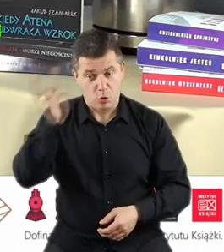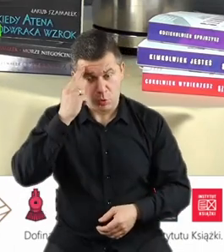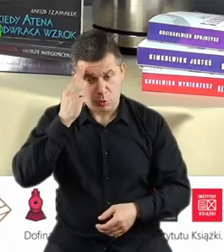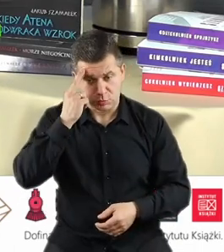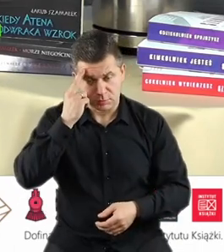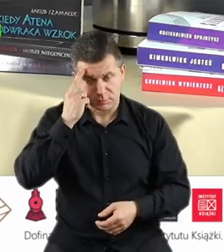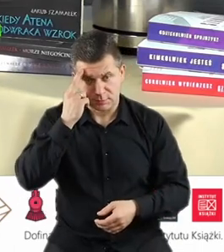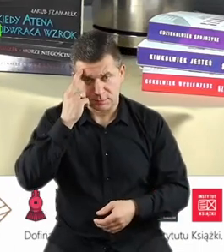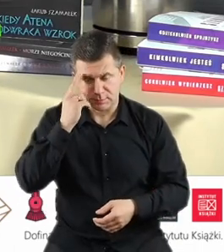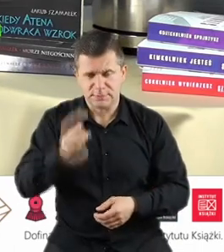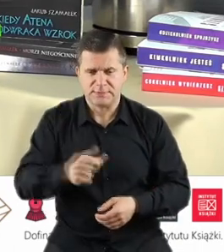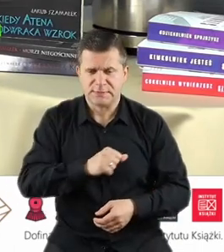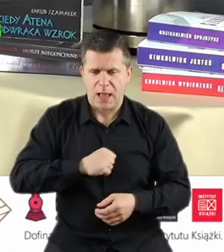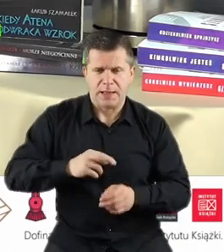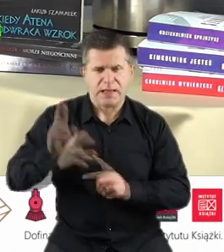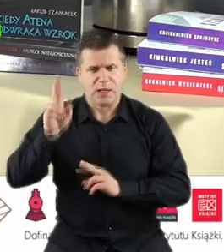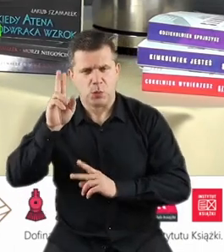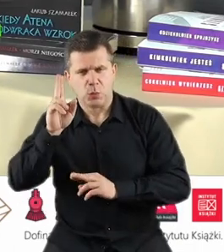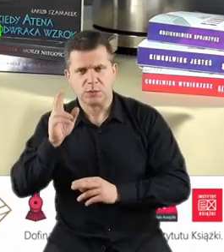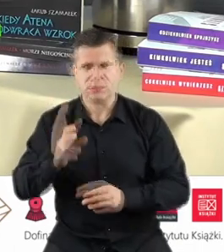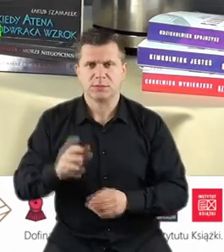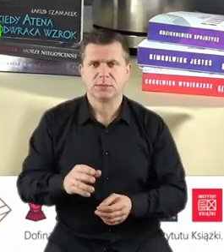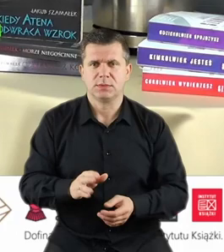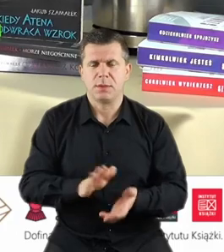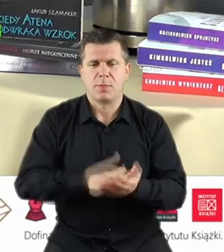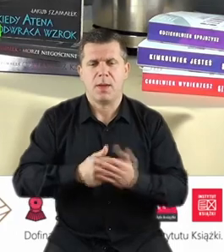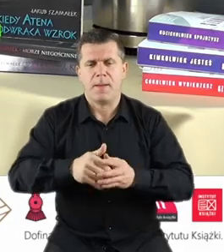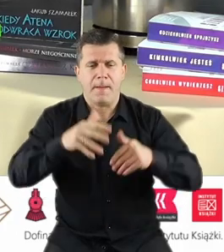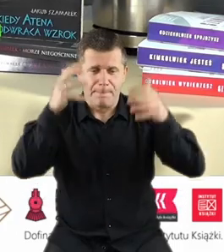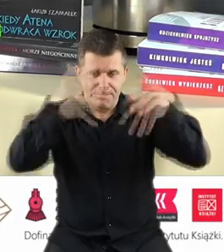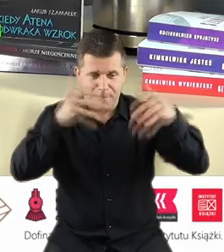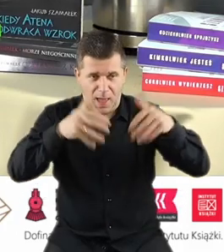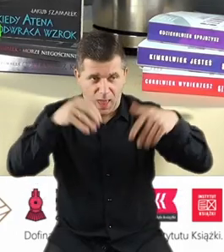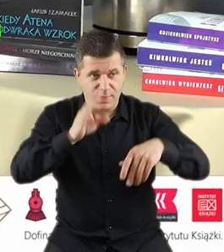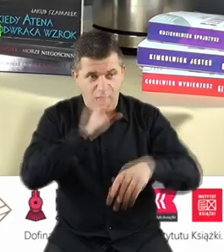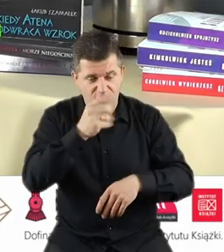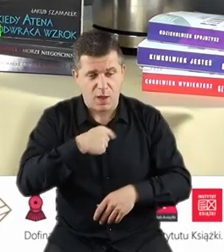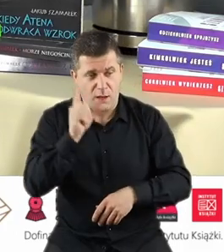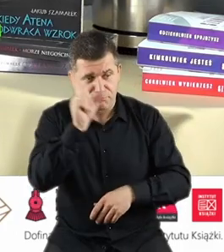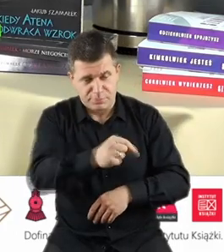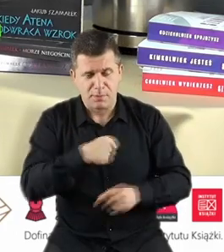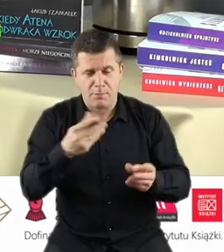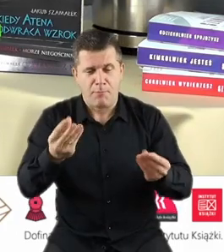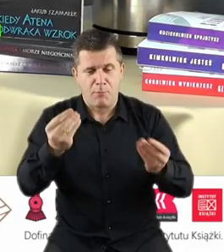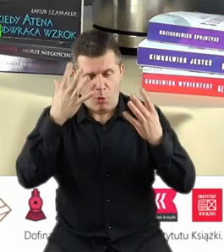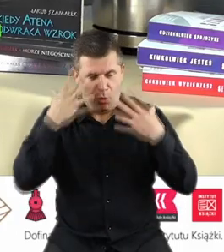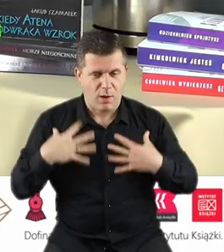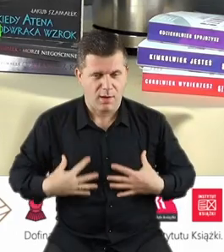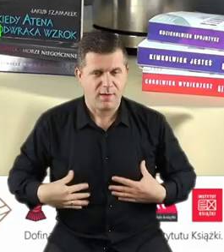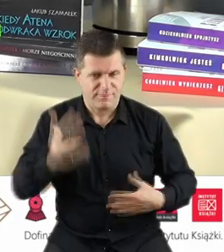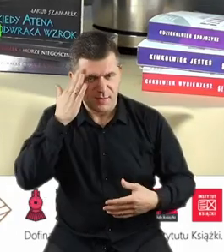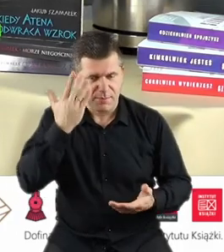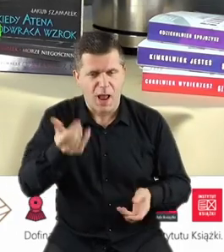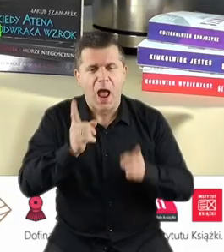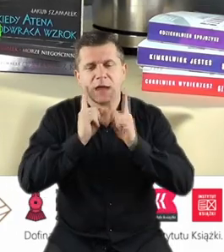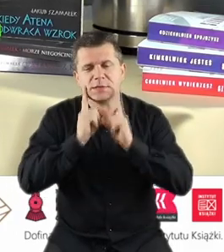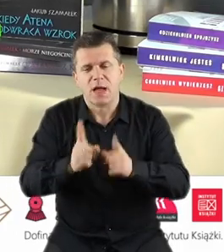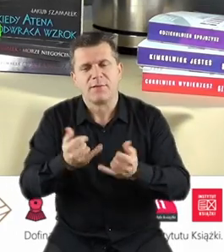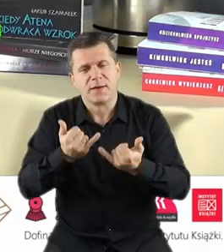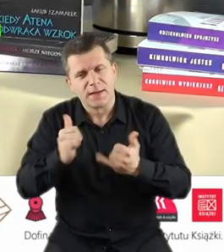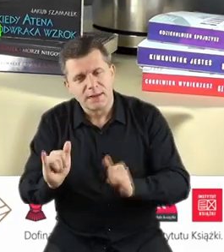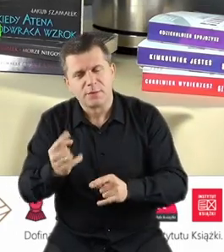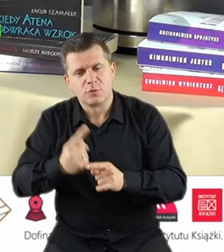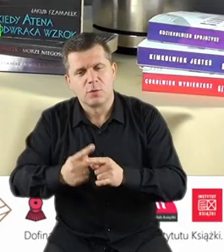zależności tak intuicyjnie nawet, tak, że jak wyjdę, pada deszcz, będę mokry, ale rzeczywistość jest trochę bardziej złożona i są pewne rzeczy, które nam